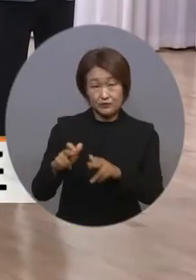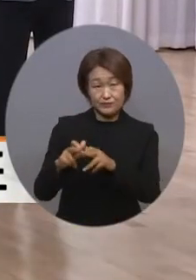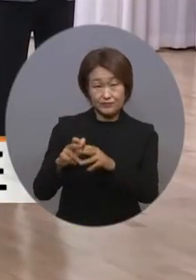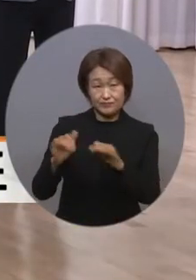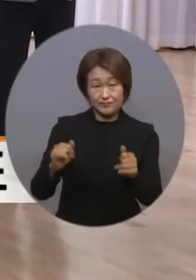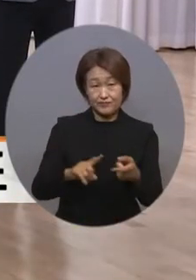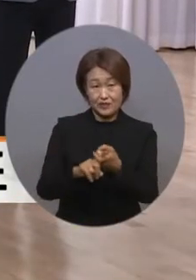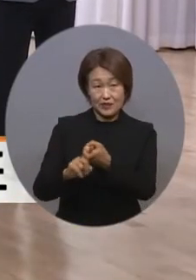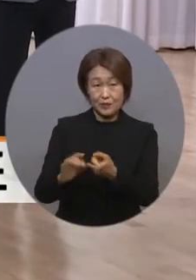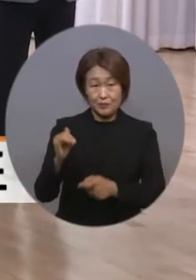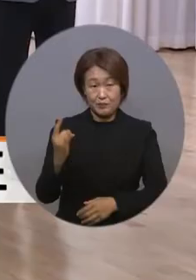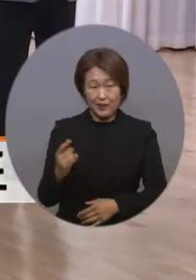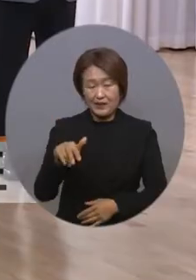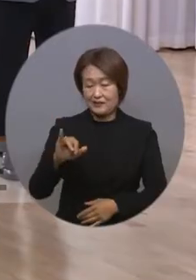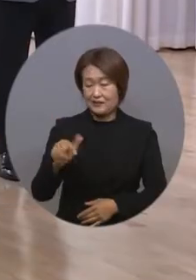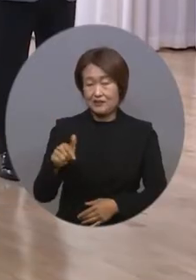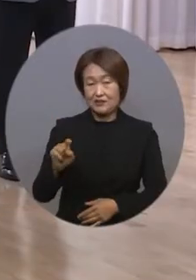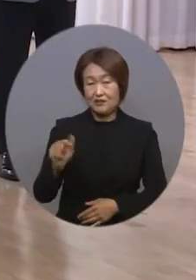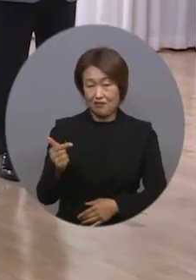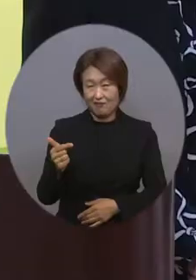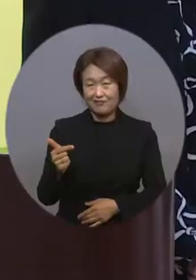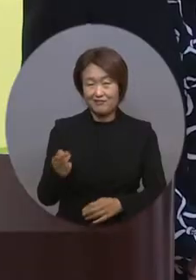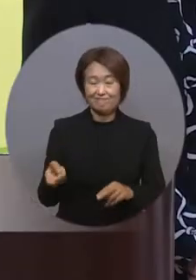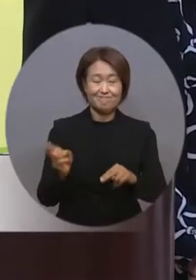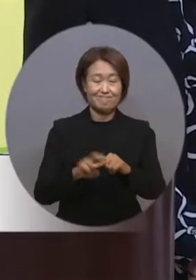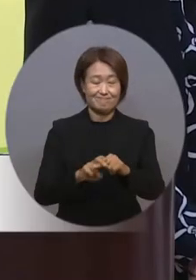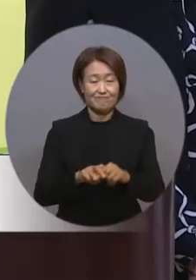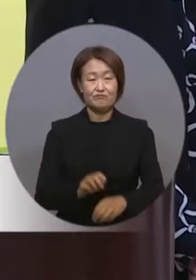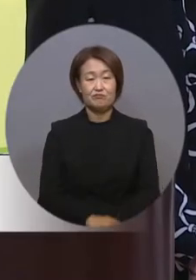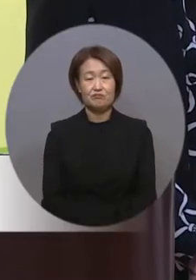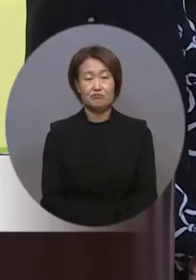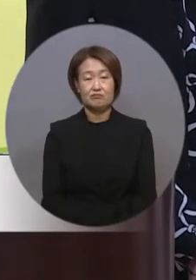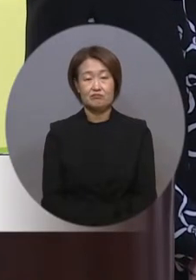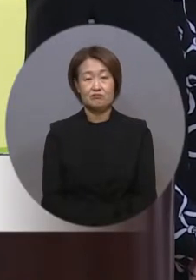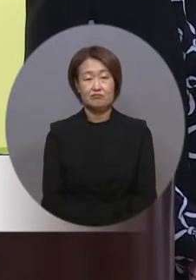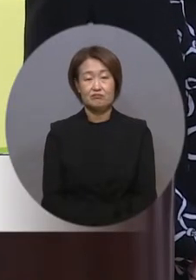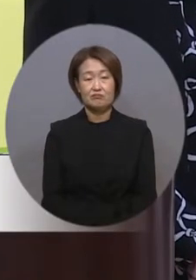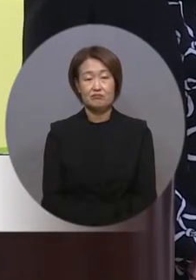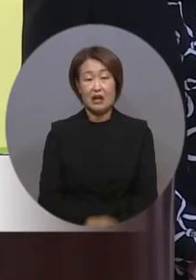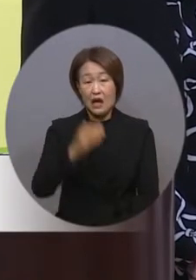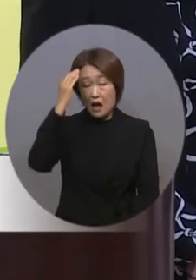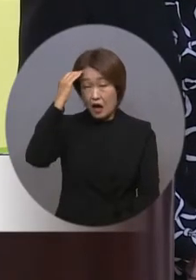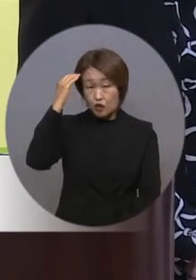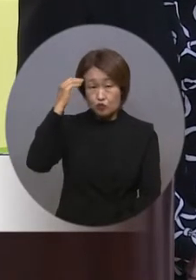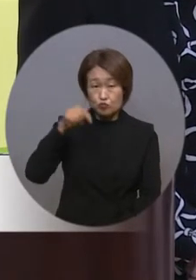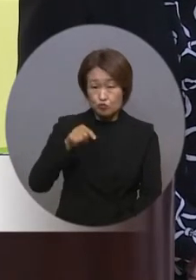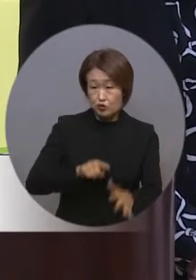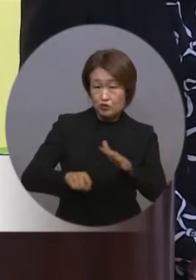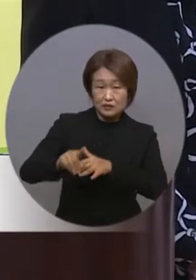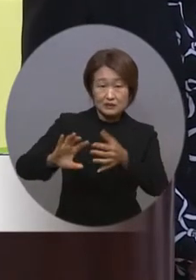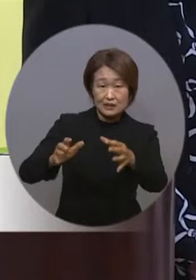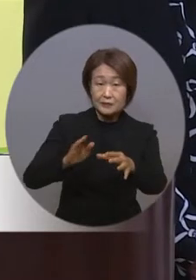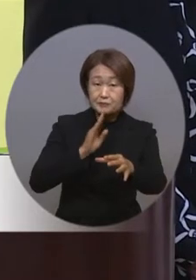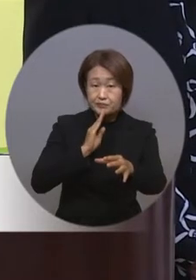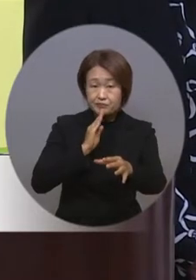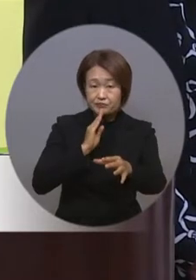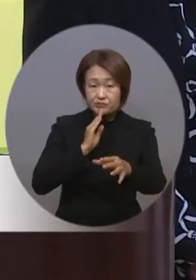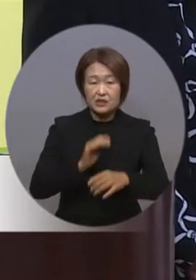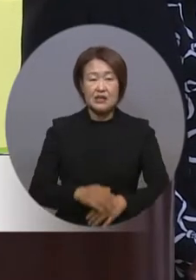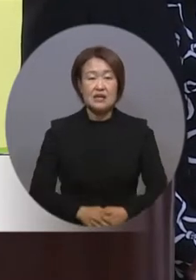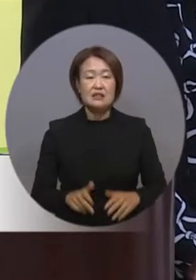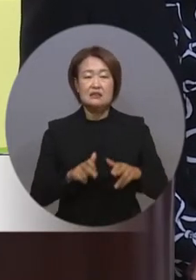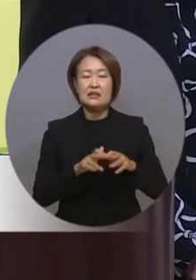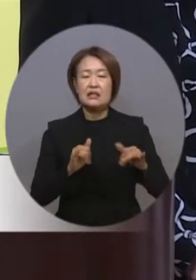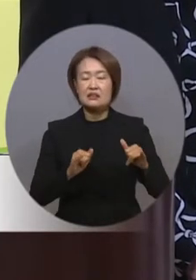광주장애인총연합회 증건 이사장이 취임했습니다. 대한민국이 선진국 반열에 들어선 만큼 장애인들이 더 이상 약자가 아니라